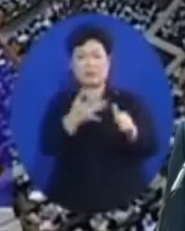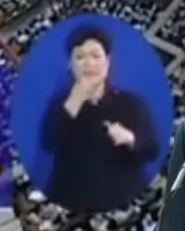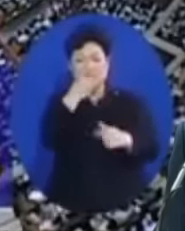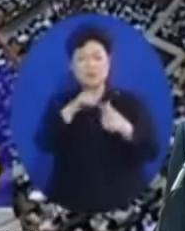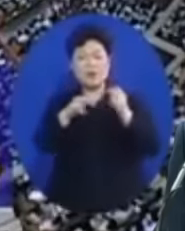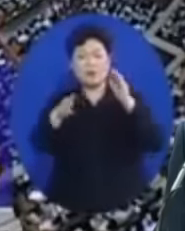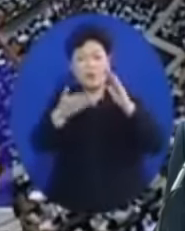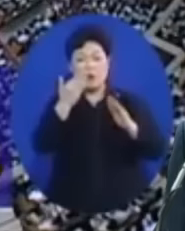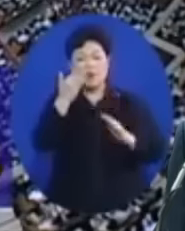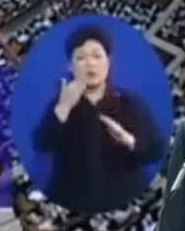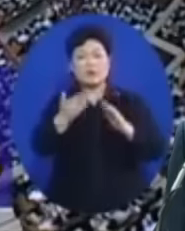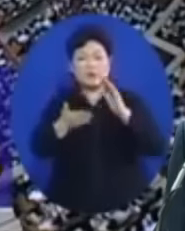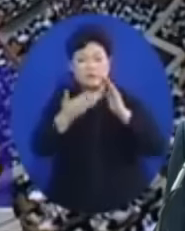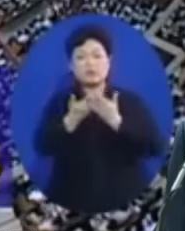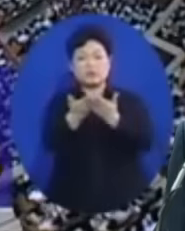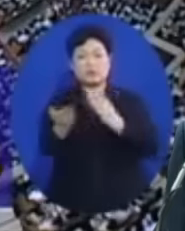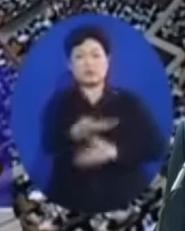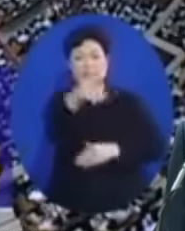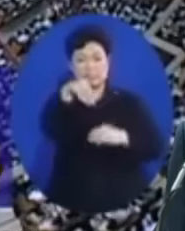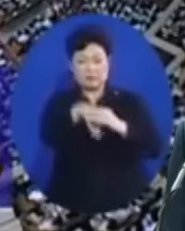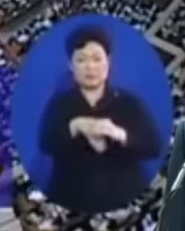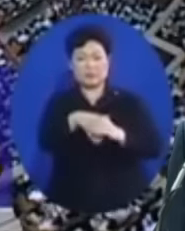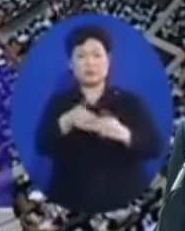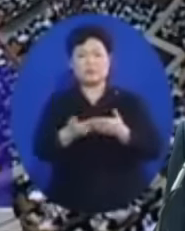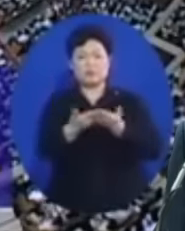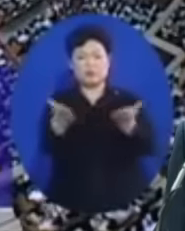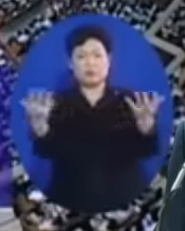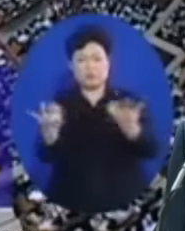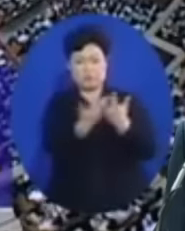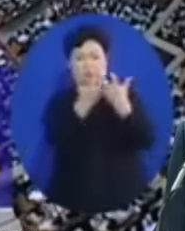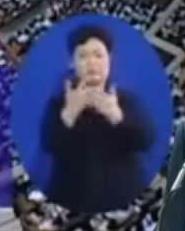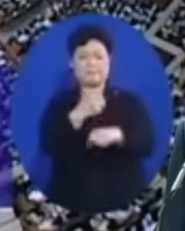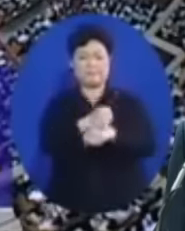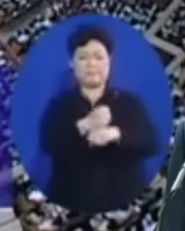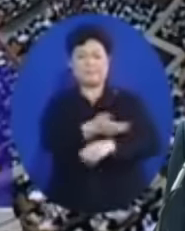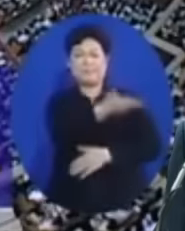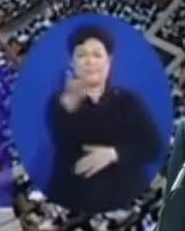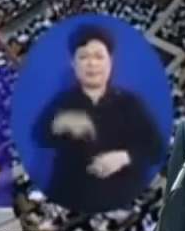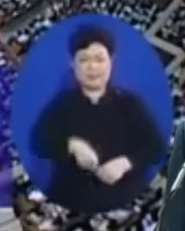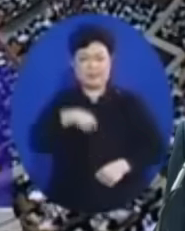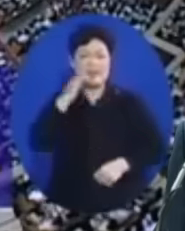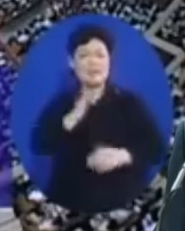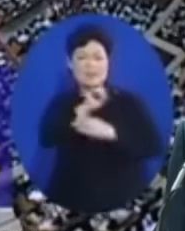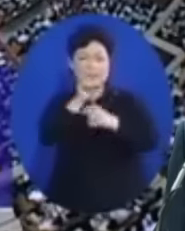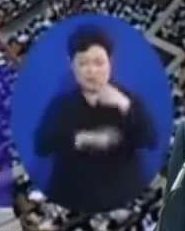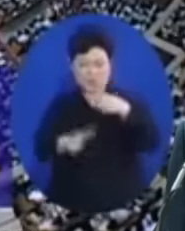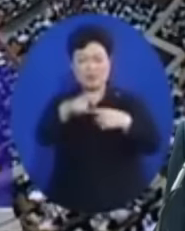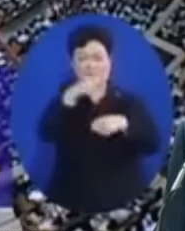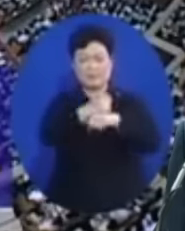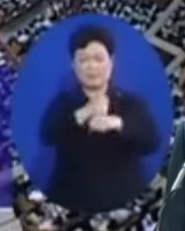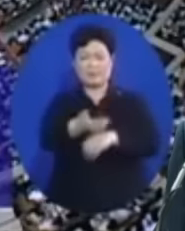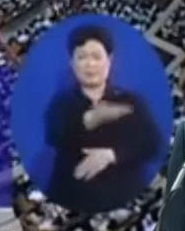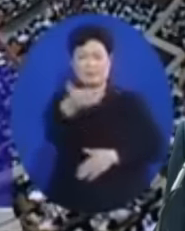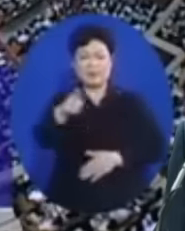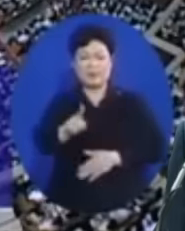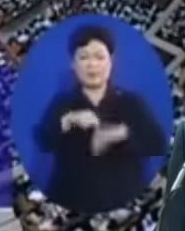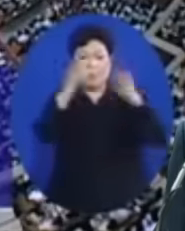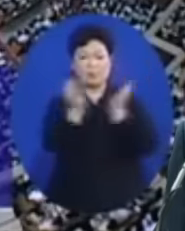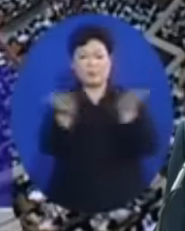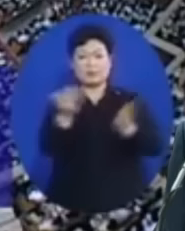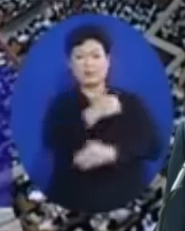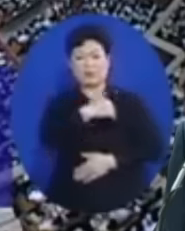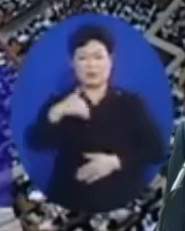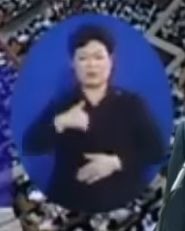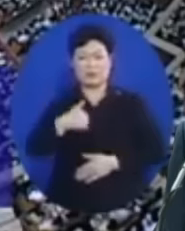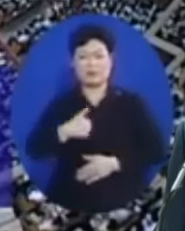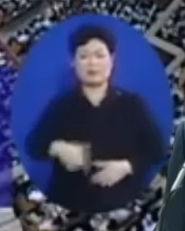먹을 양식을 주시는 이가 너희 심을 것을 주사 풍성하게 하시고 너희 의의 열매를 더하게 하시리니 너희가 모든 일에